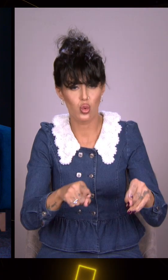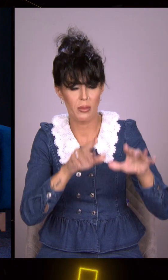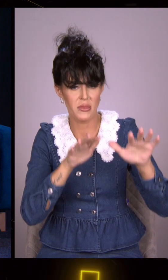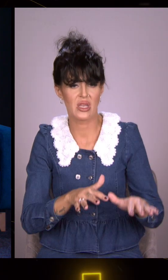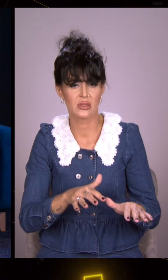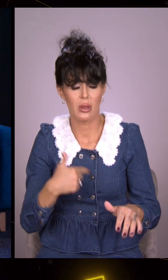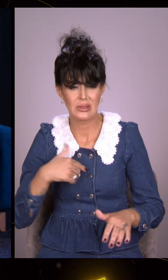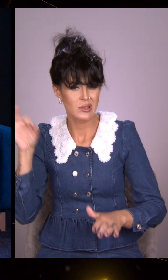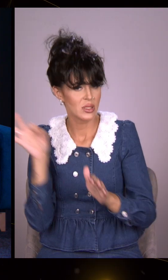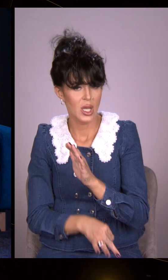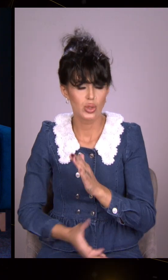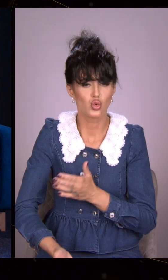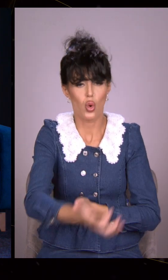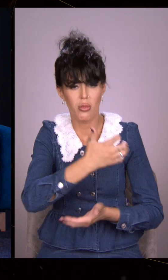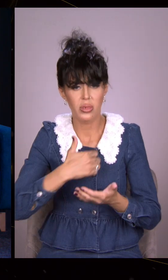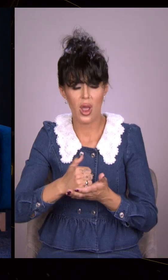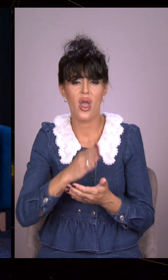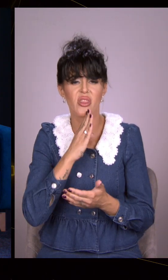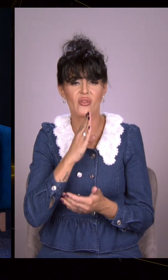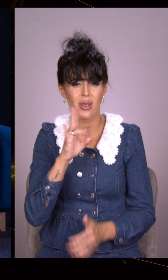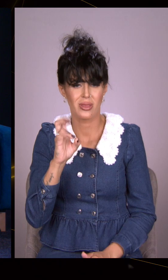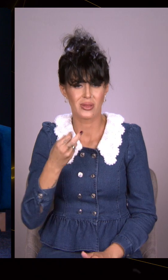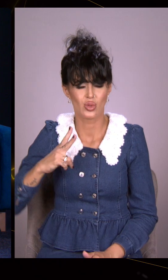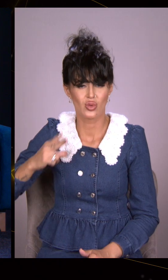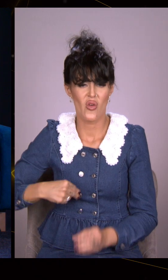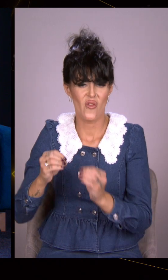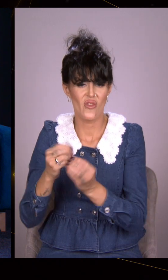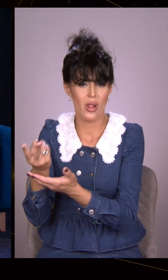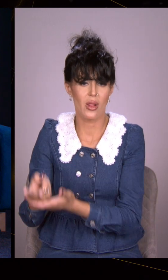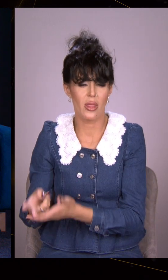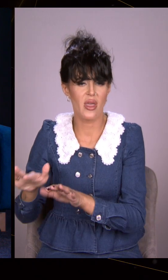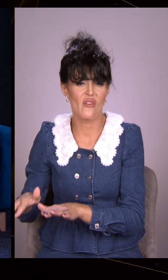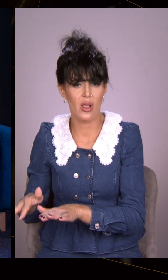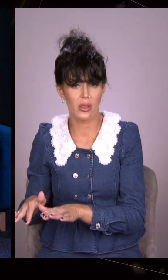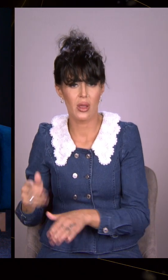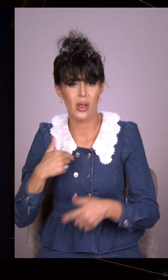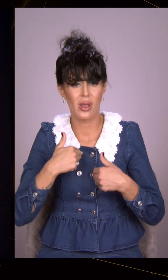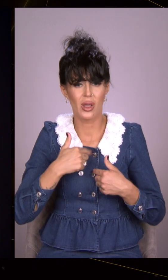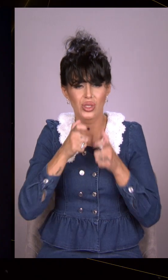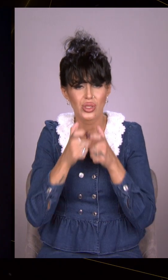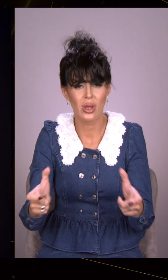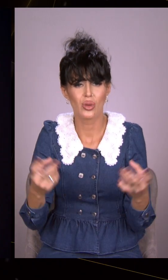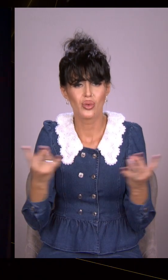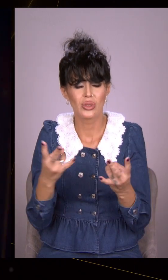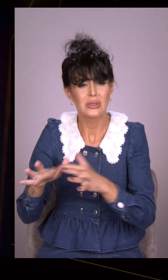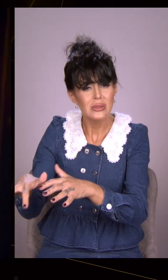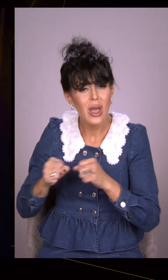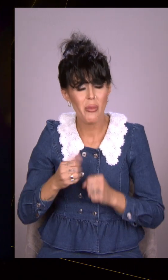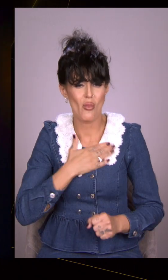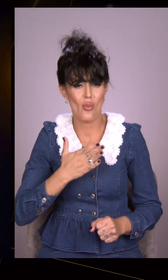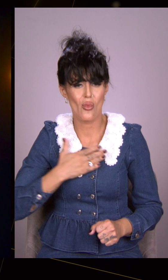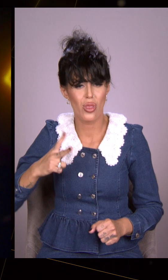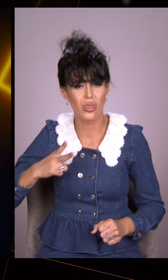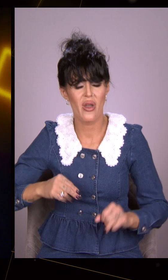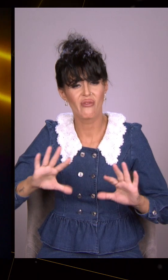Ми зібралися і пішли, Настуся лежала на дивані. Коли ми йшли, я кричала, що треба Настю забрати, тому що згорить